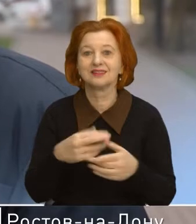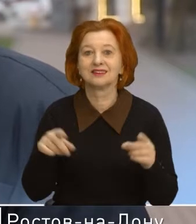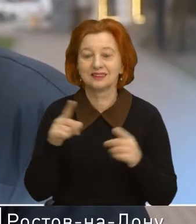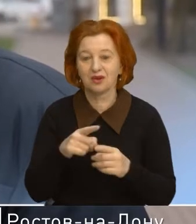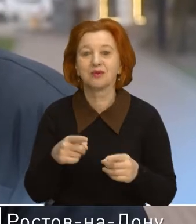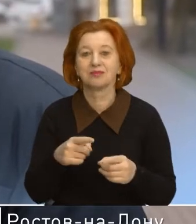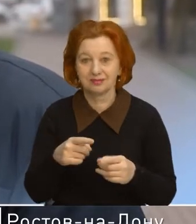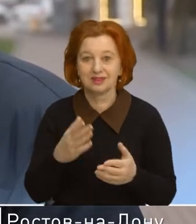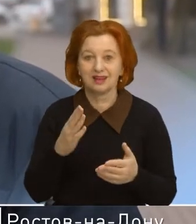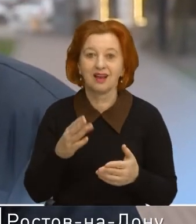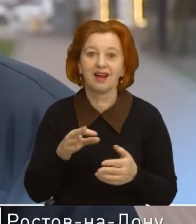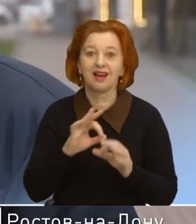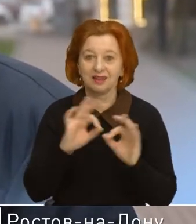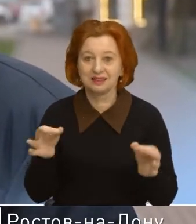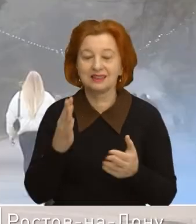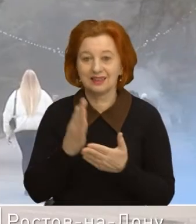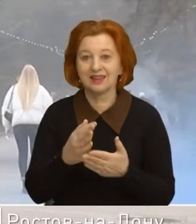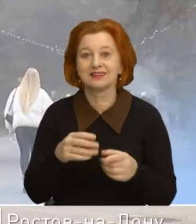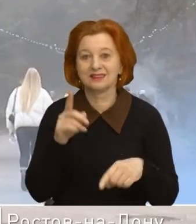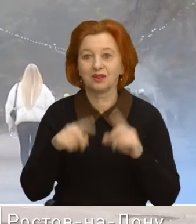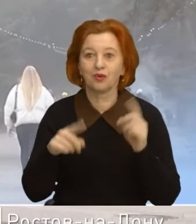подбивает, лишает сил, а иногда это точки роста.